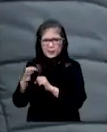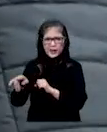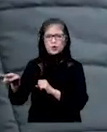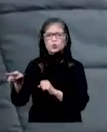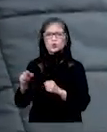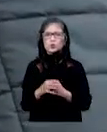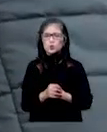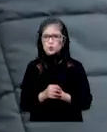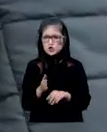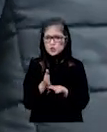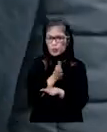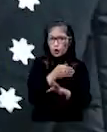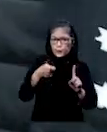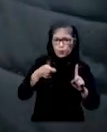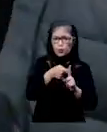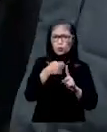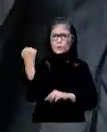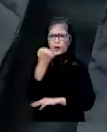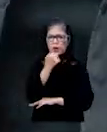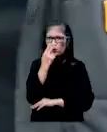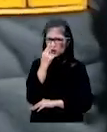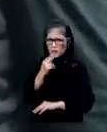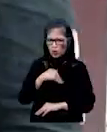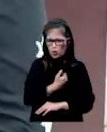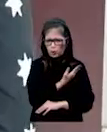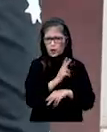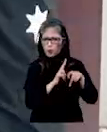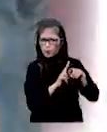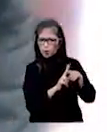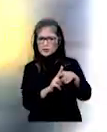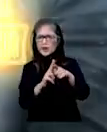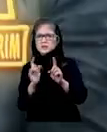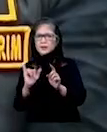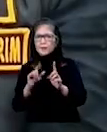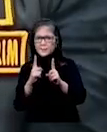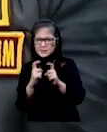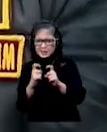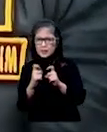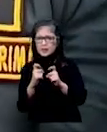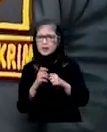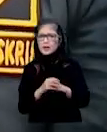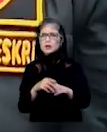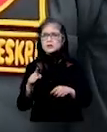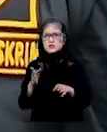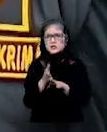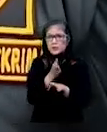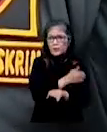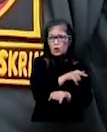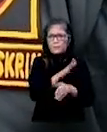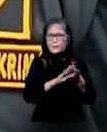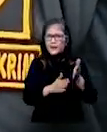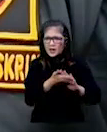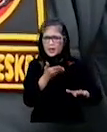Sebelum pembunuhan terjadi, pelaku melihat korban berboncengan dengan pacar barunya. Kalau sebelumnya pernah, karena memang tadinya mereka